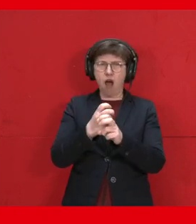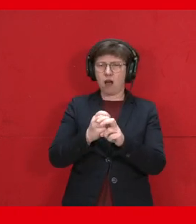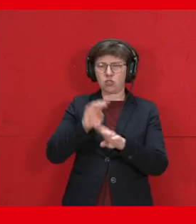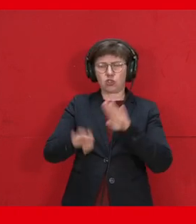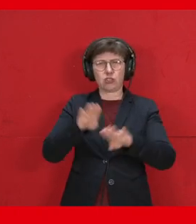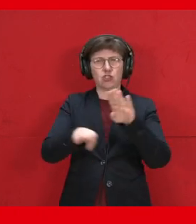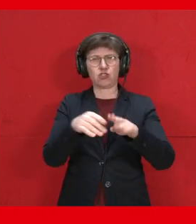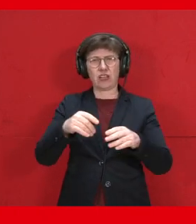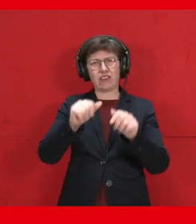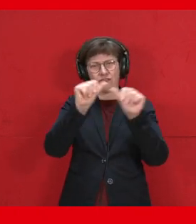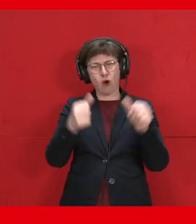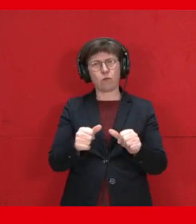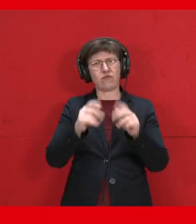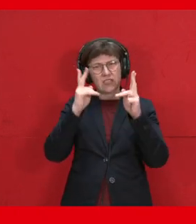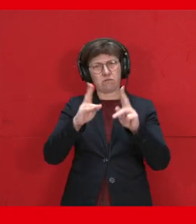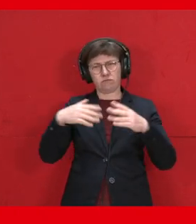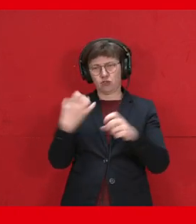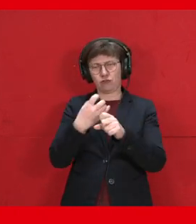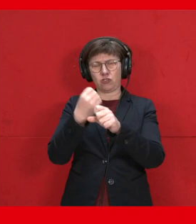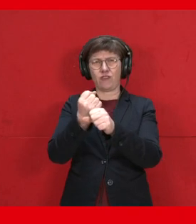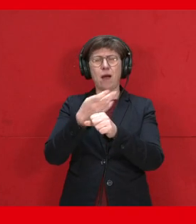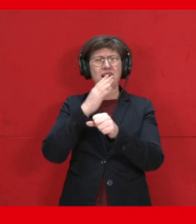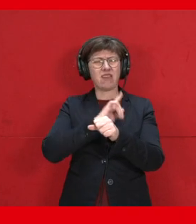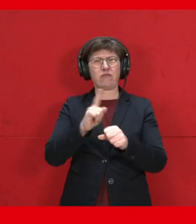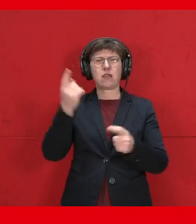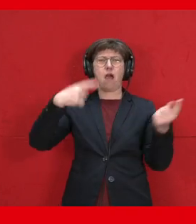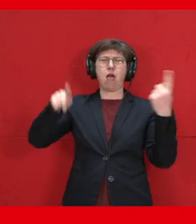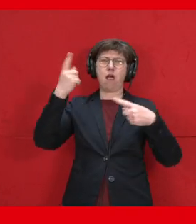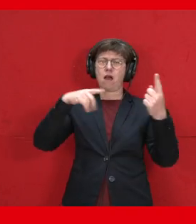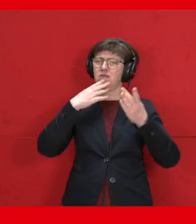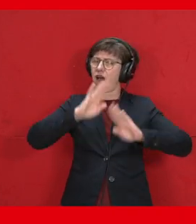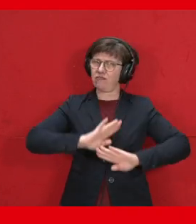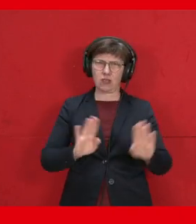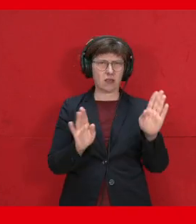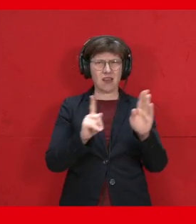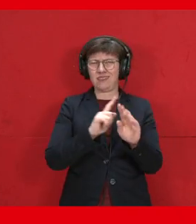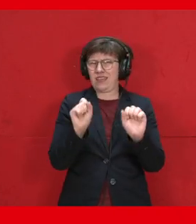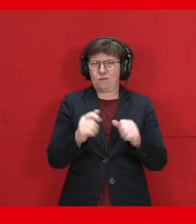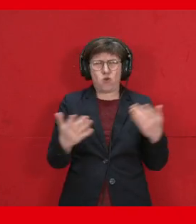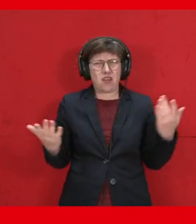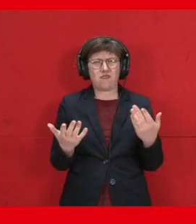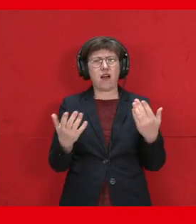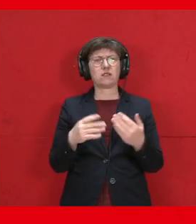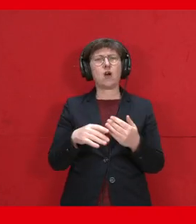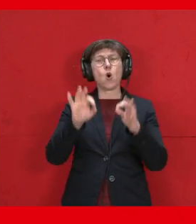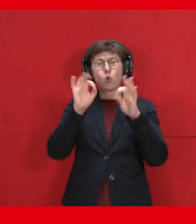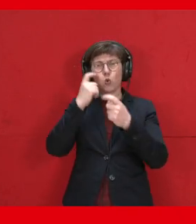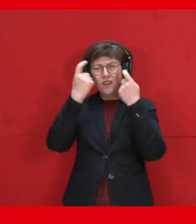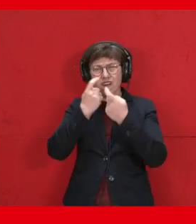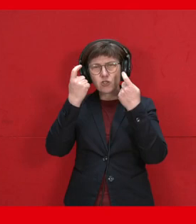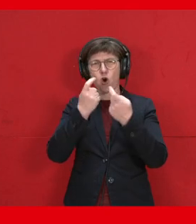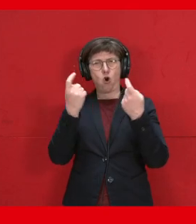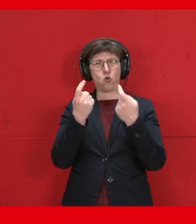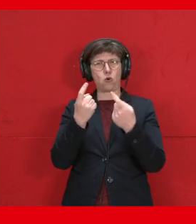Zwischenschritte formulieren müssen, damit das geschieht. Aber es darf keine Ausreden geben und es darf nicht möglich sein, dass dann eine gute Versorgung